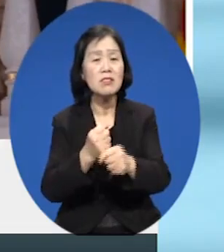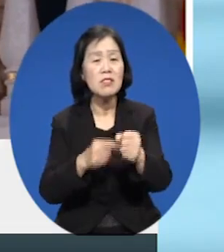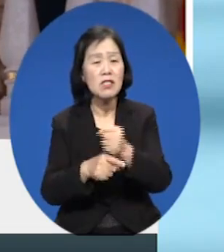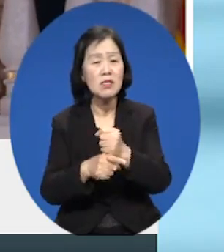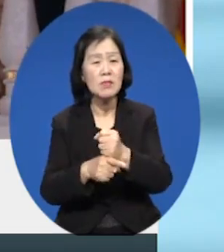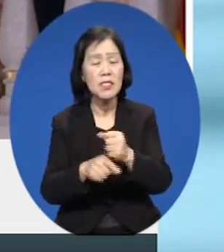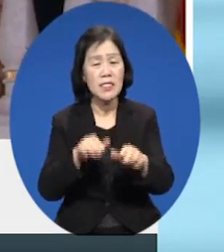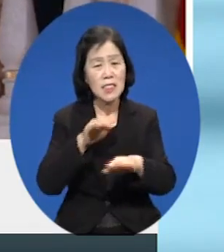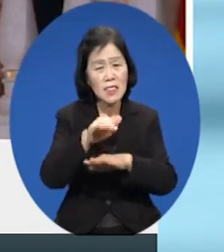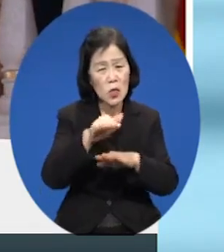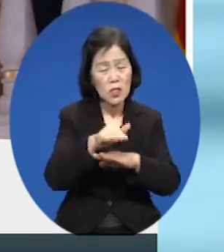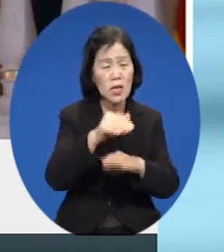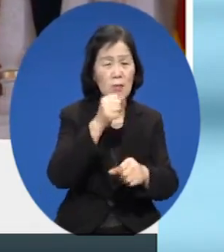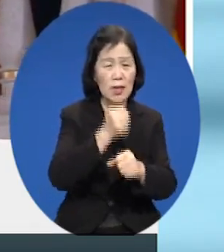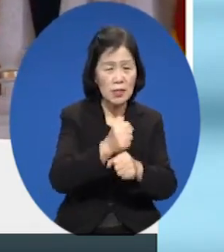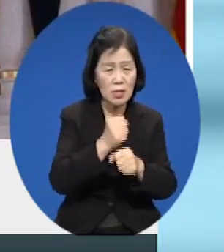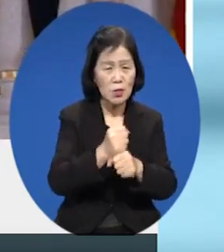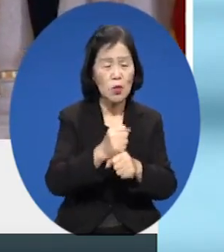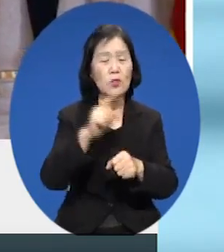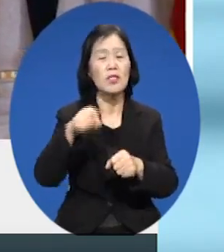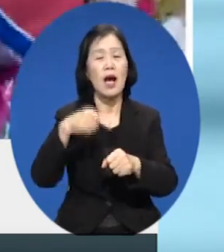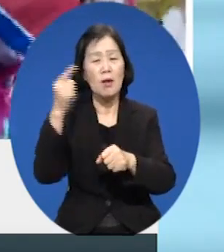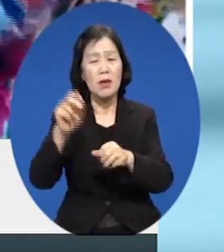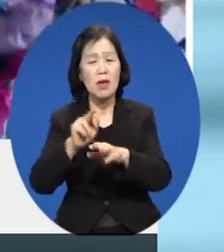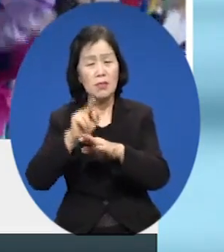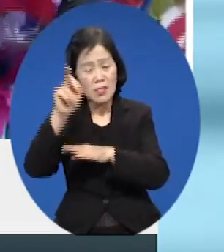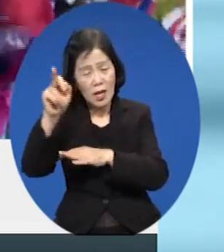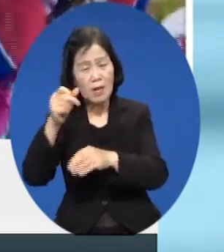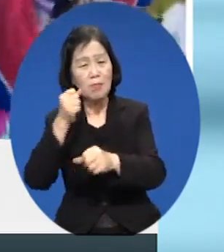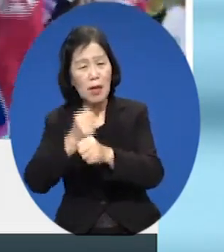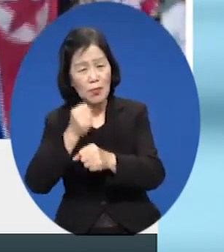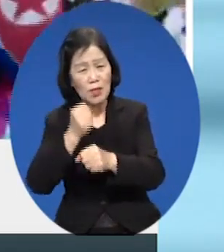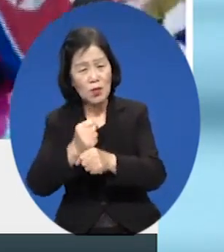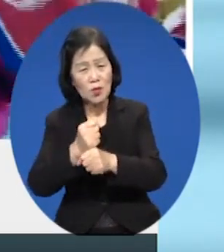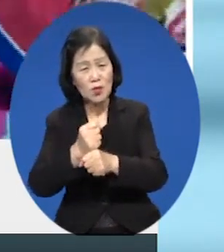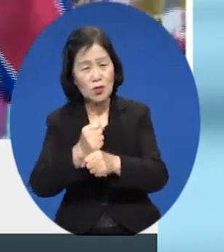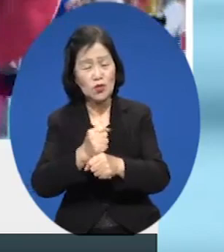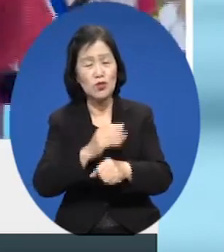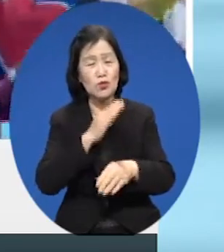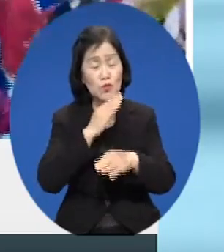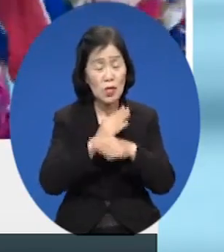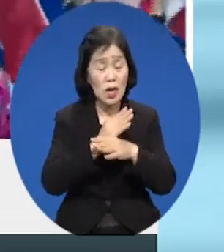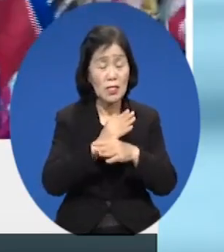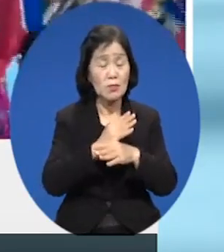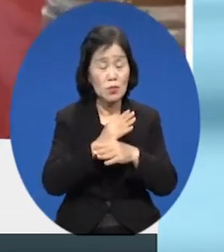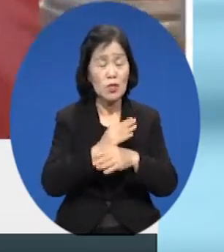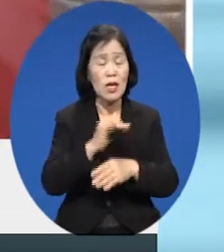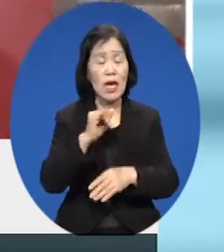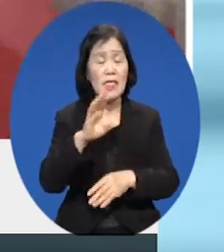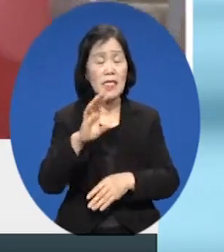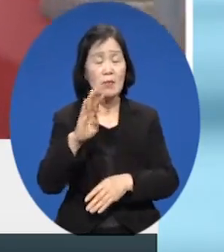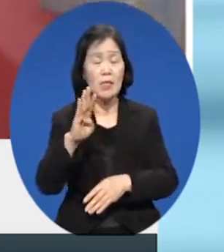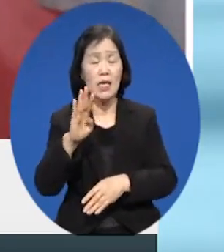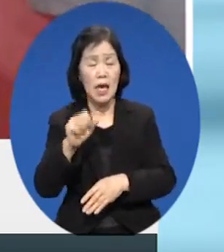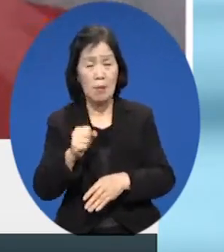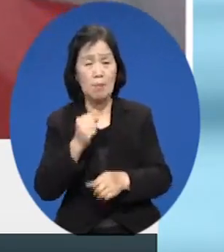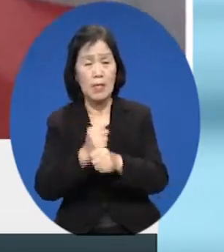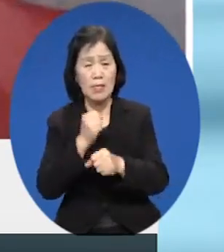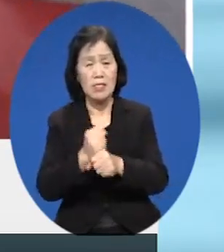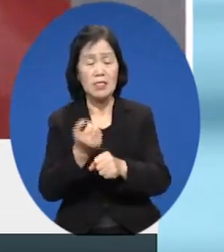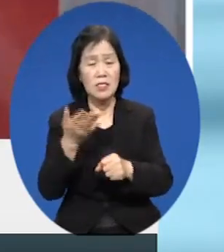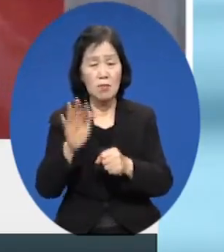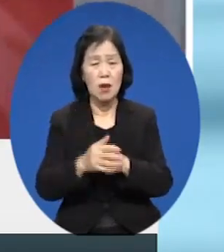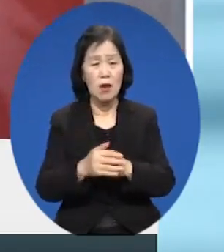승용차를 만들고 그 다음에 무슨 미 싸이를 만들고 뭐 한 분 한 뒤 북한은 icbm 도 만드는 나라입니다 그러나 갑자기